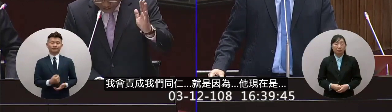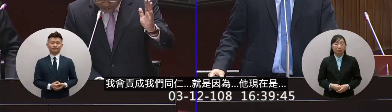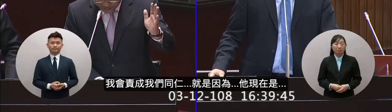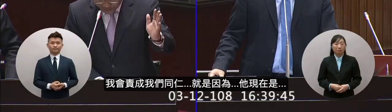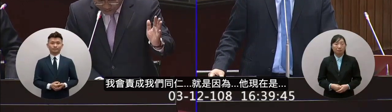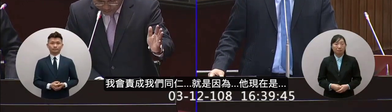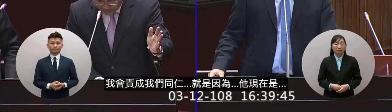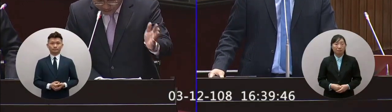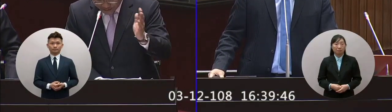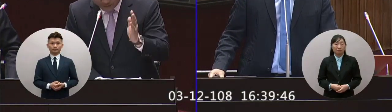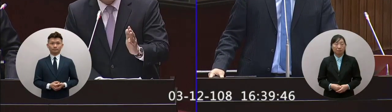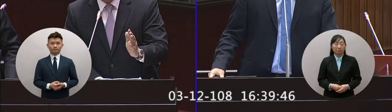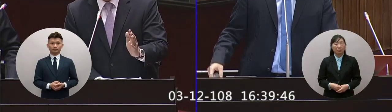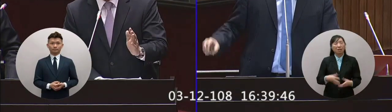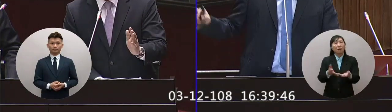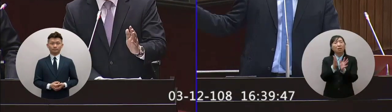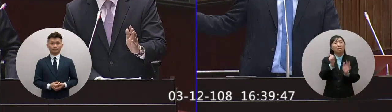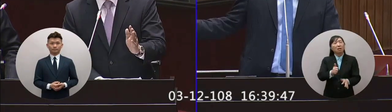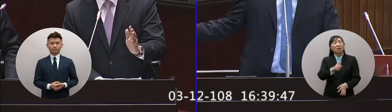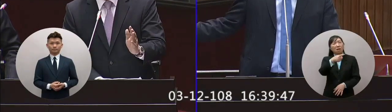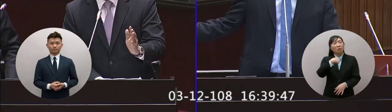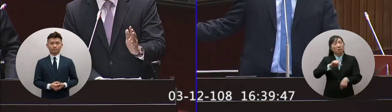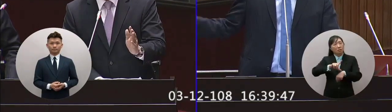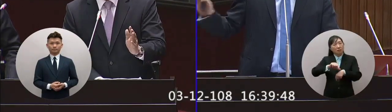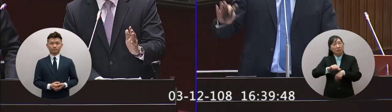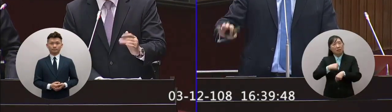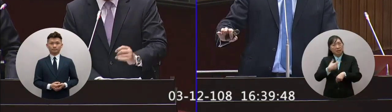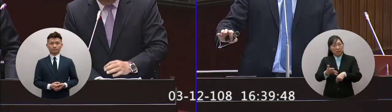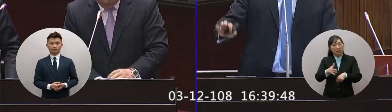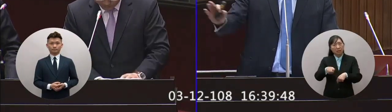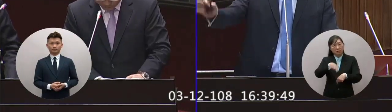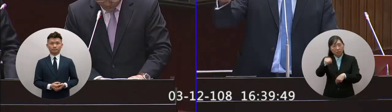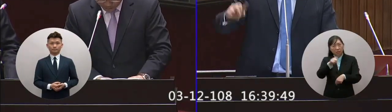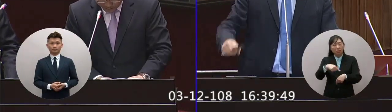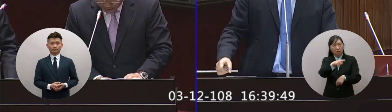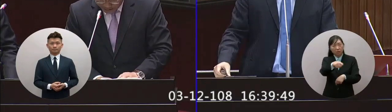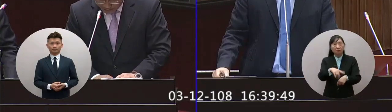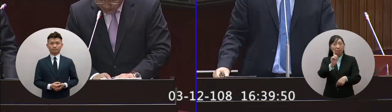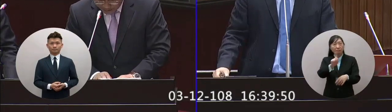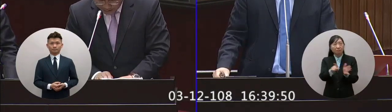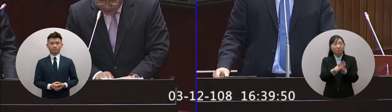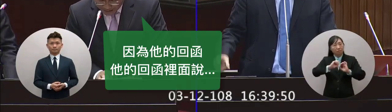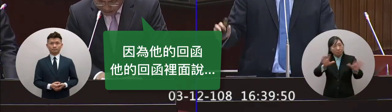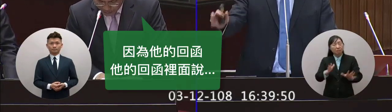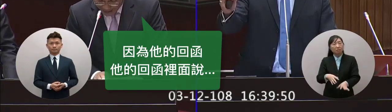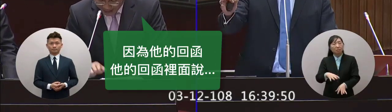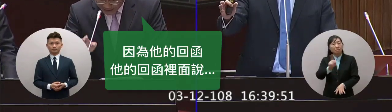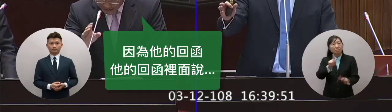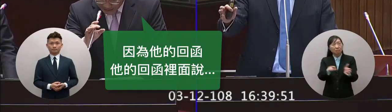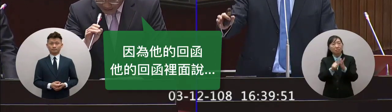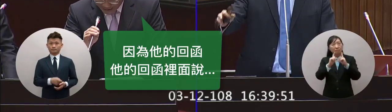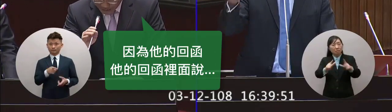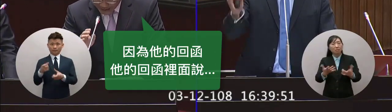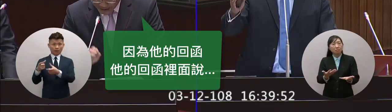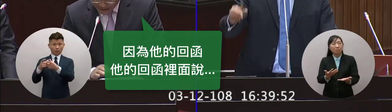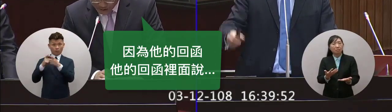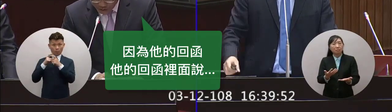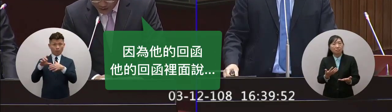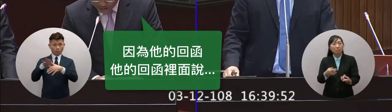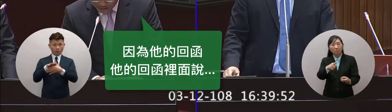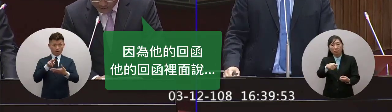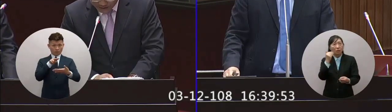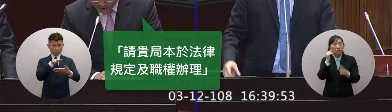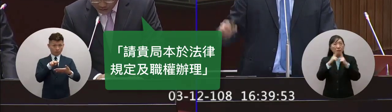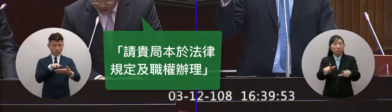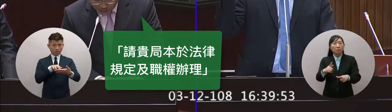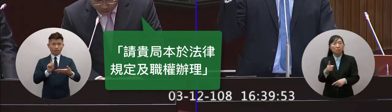现在是 部长，对不起哦，我的时间一直在跑，你要不要公布什么时候可以给大家答案？ 因为 你现在没办法回答， 他的回函里面